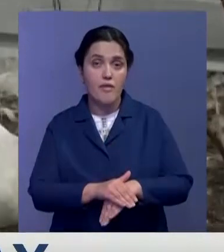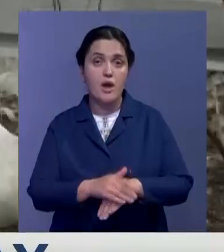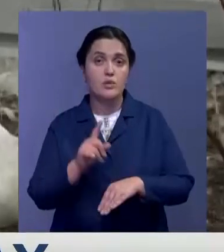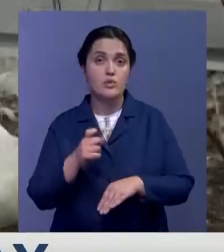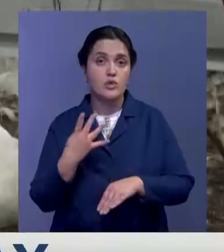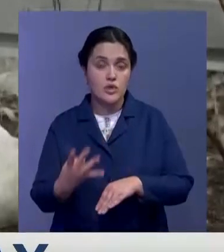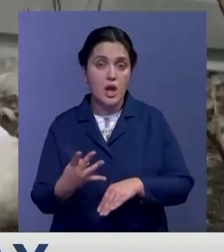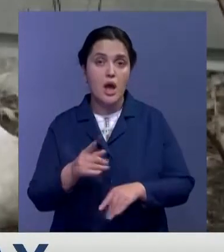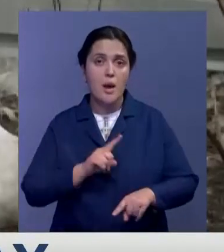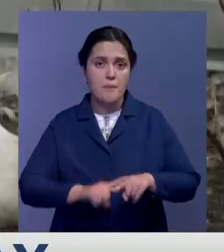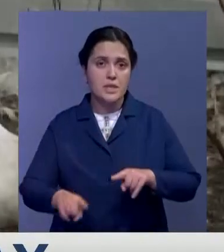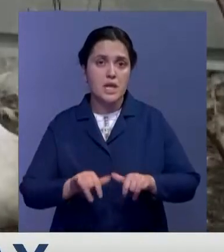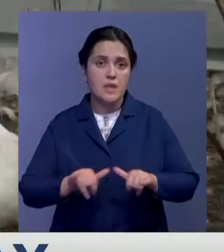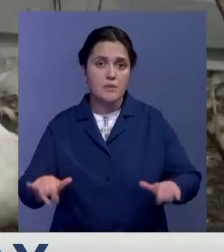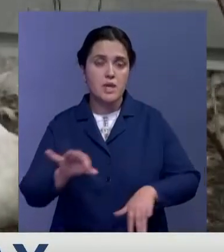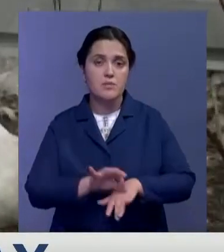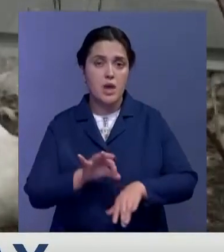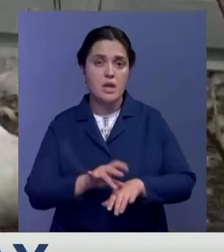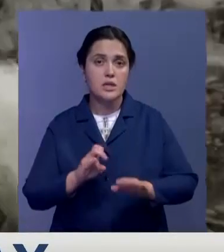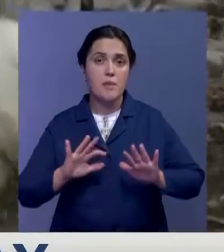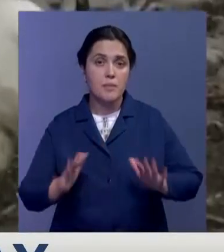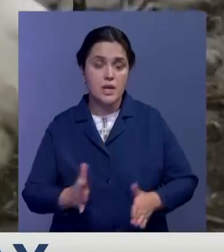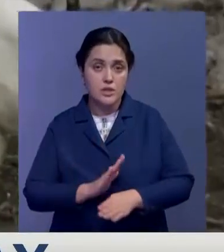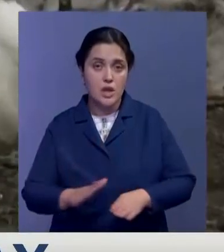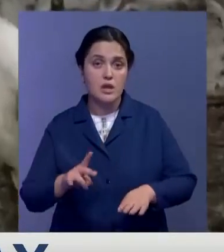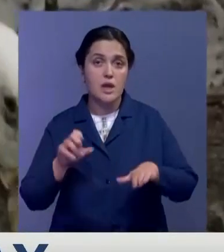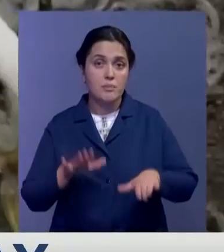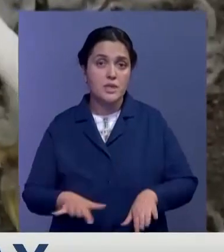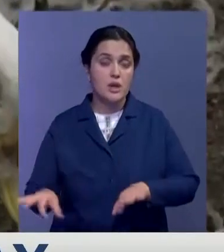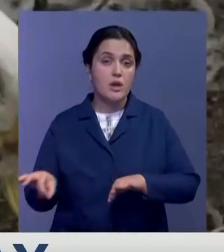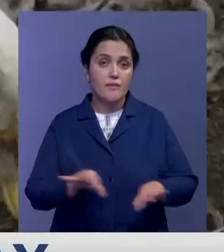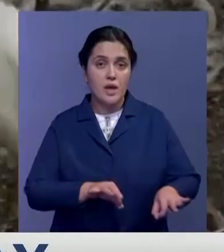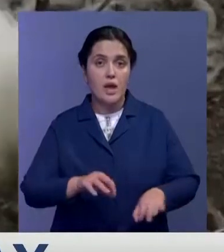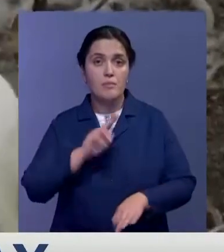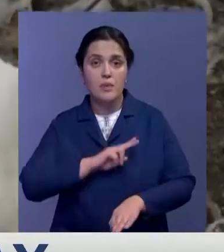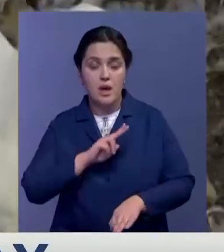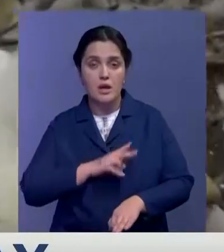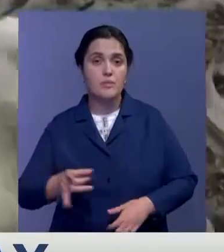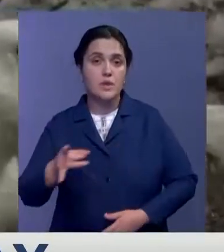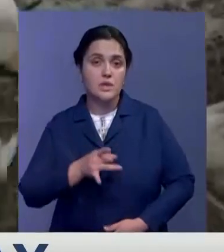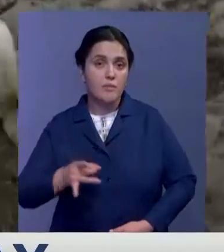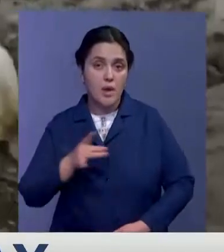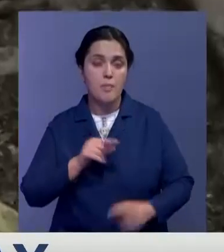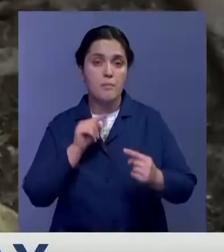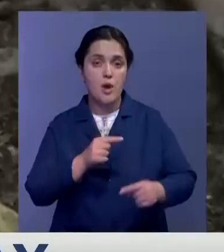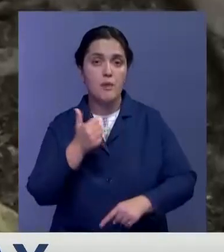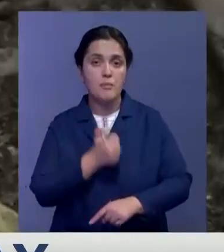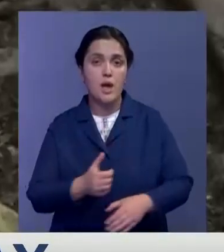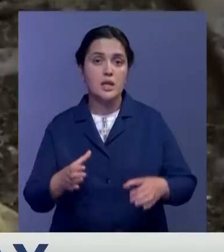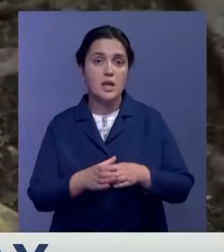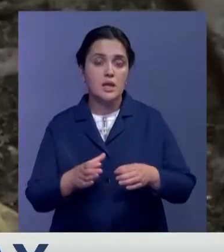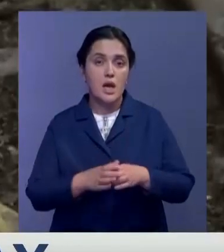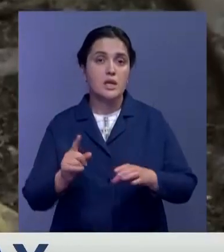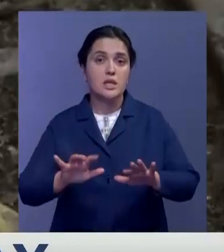особей. Быстрого распространения заболевания не произошло. Тем не менее, на место уже выехали сотрудники филиала республиканского